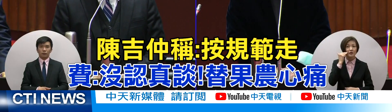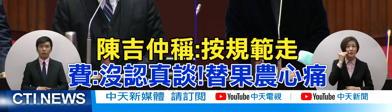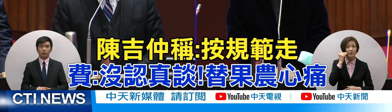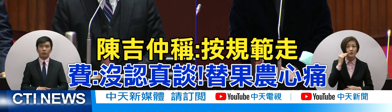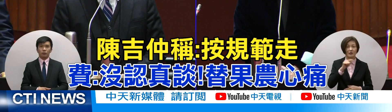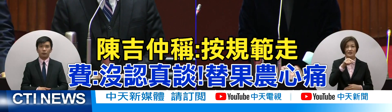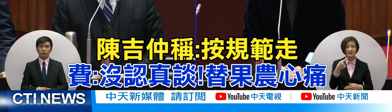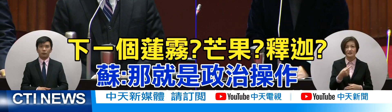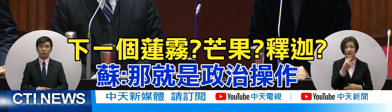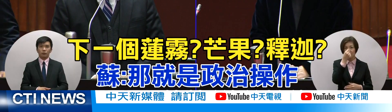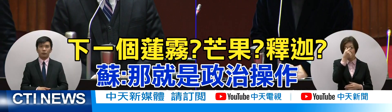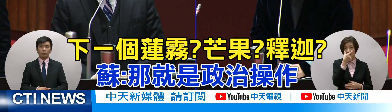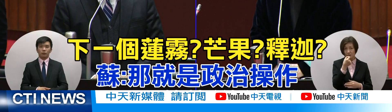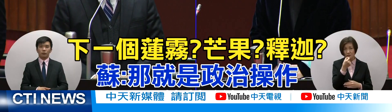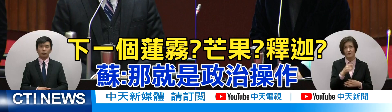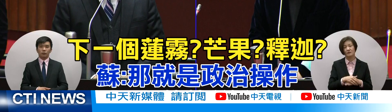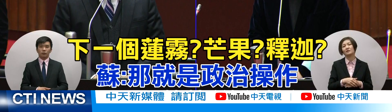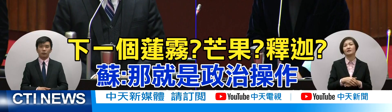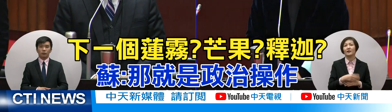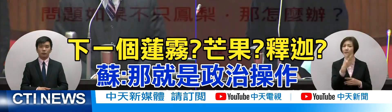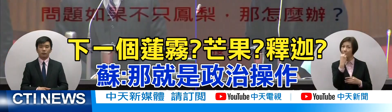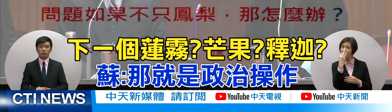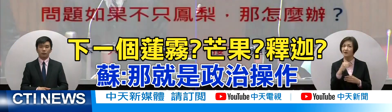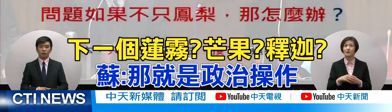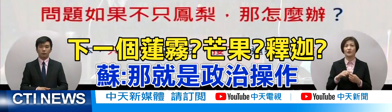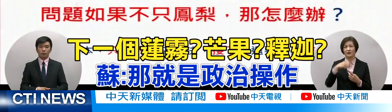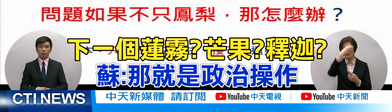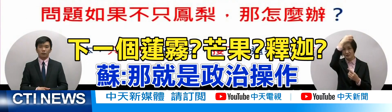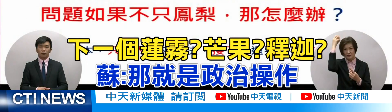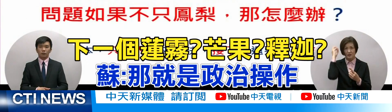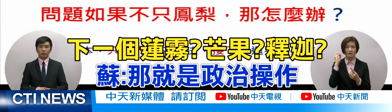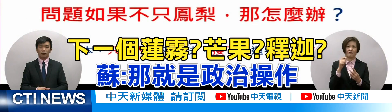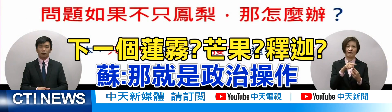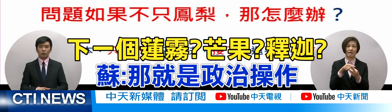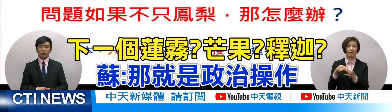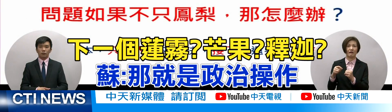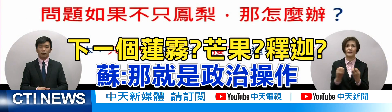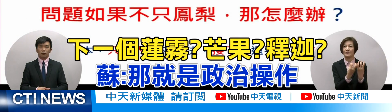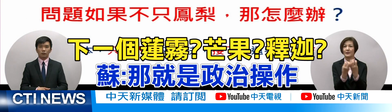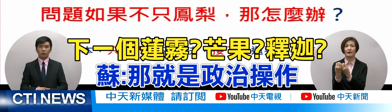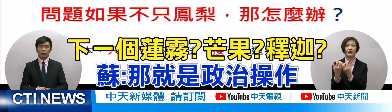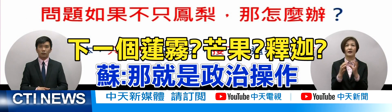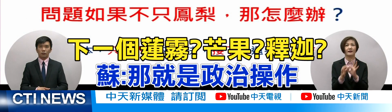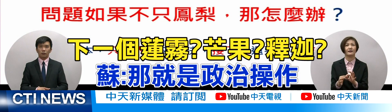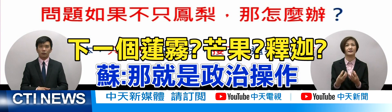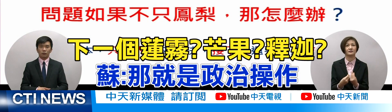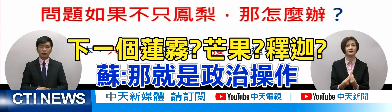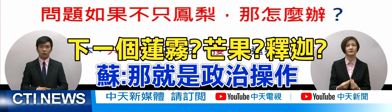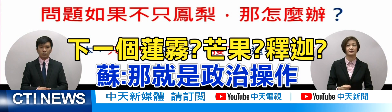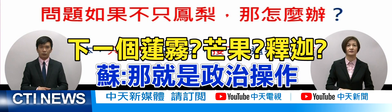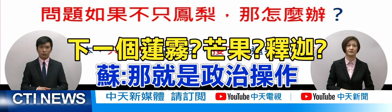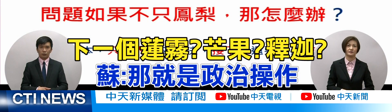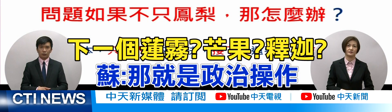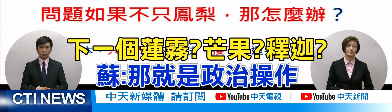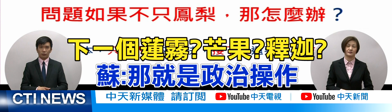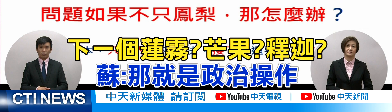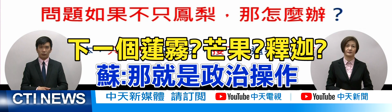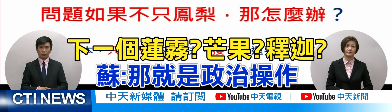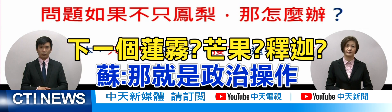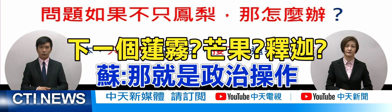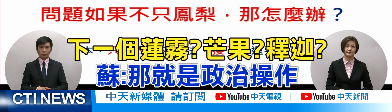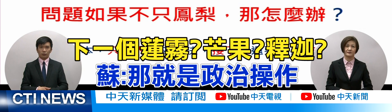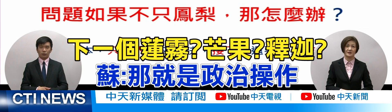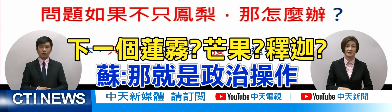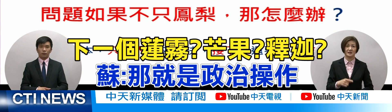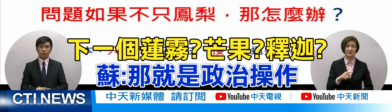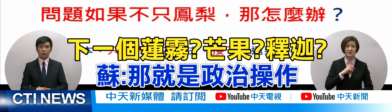莲雾了、芒果了、释迦了也发生这种状况，我们要怎么办？ 那 还是我们自己